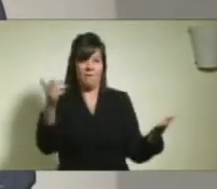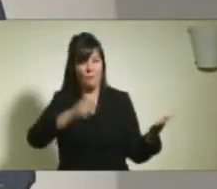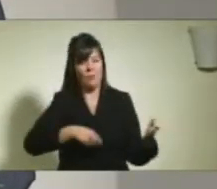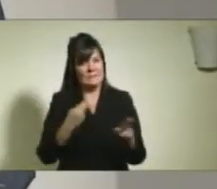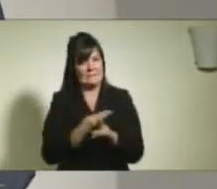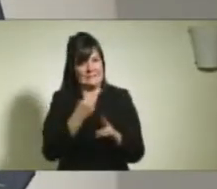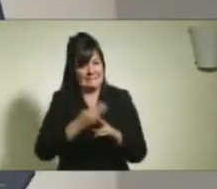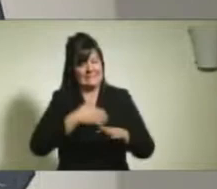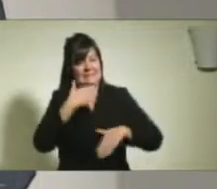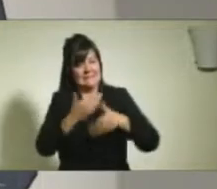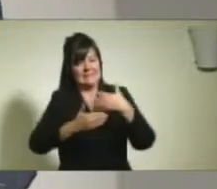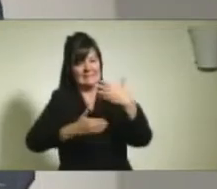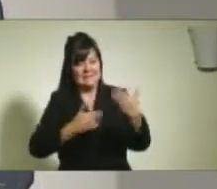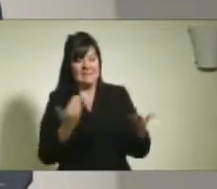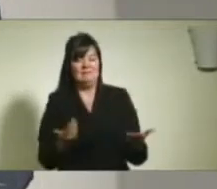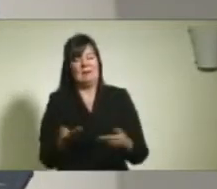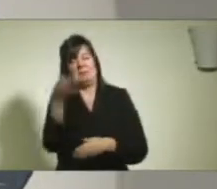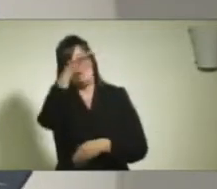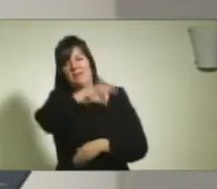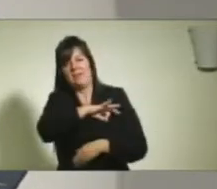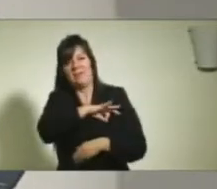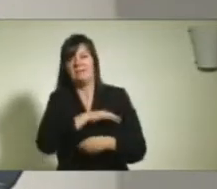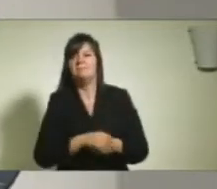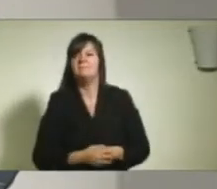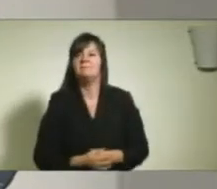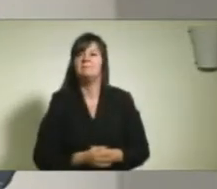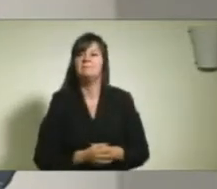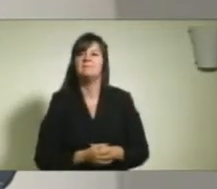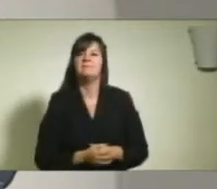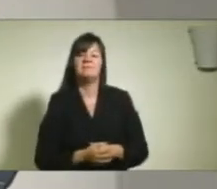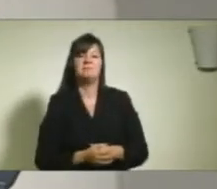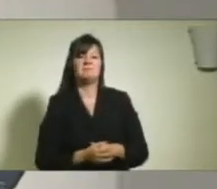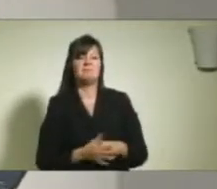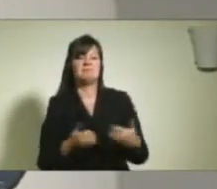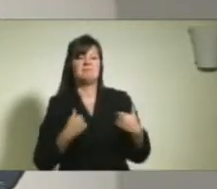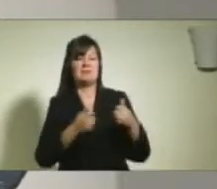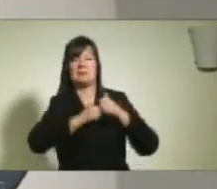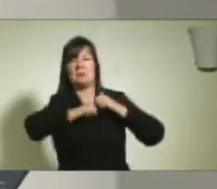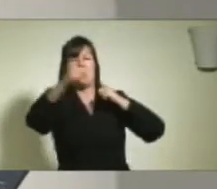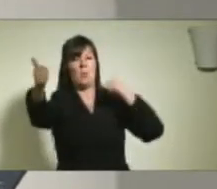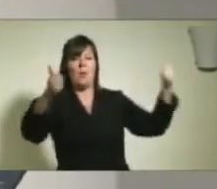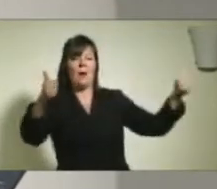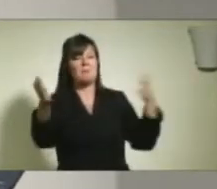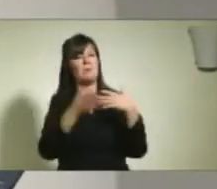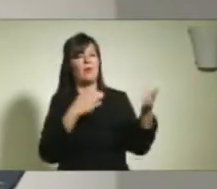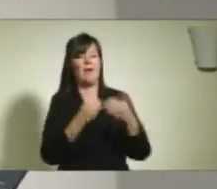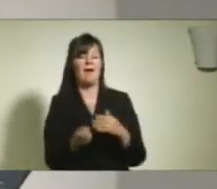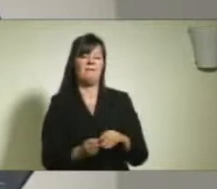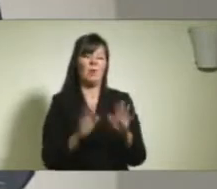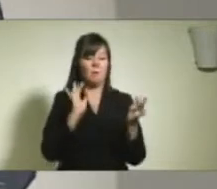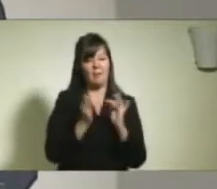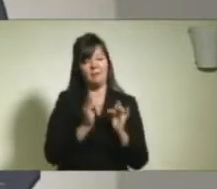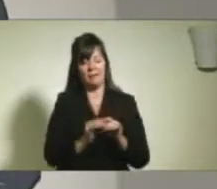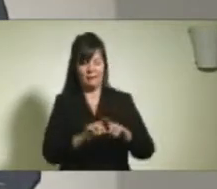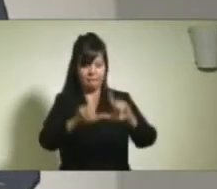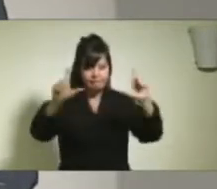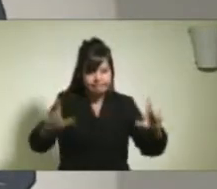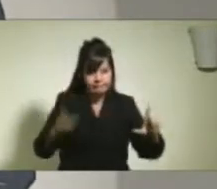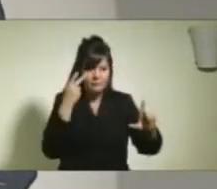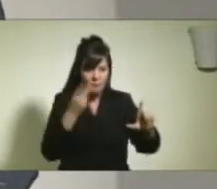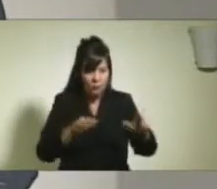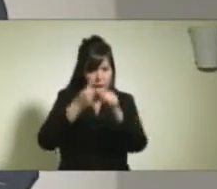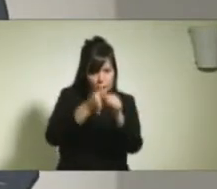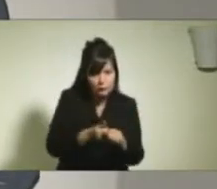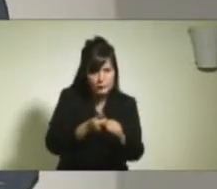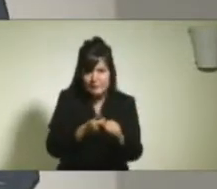pense les utiliser à bon escient, de faire participer nos membres à cette conférence-là et ensuite d'avoir accès à notre site Web